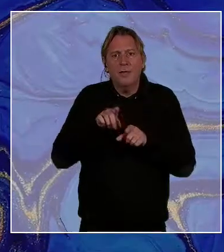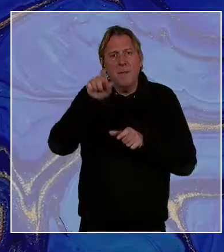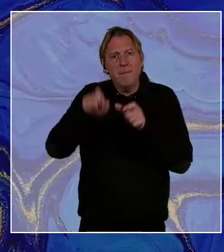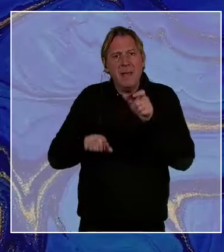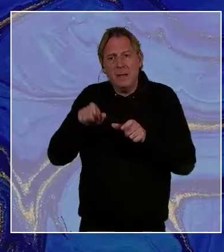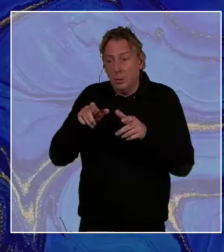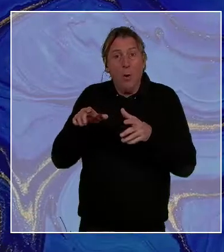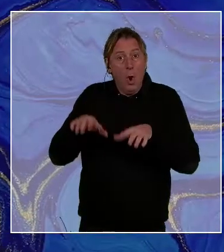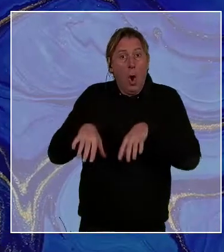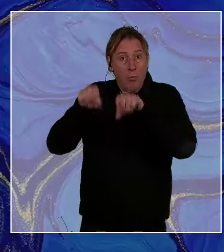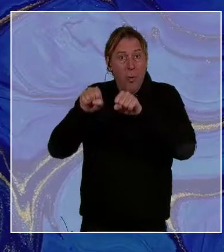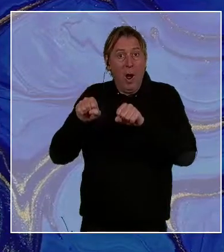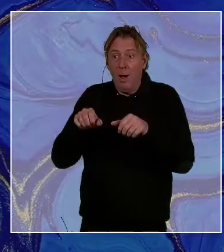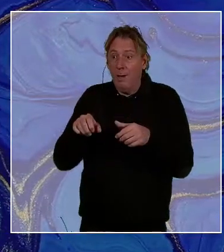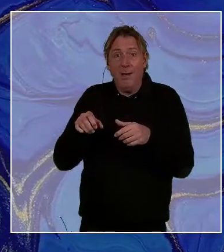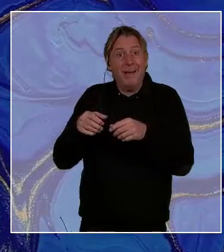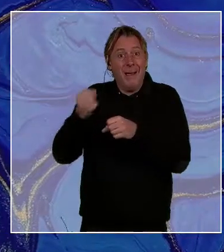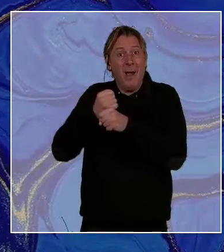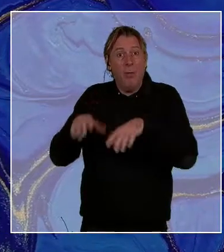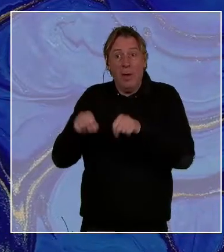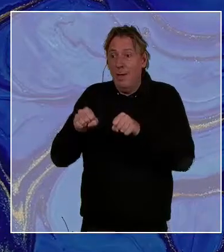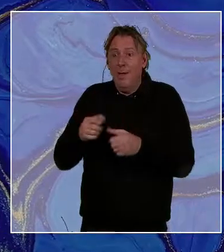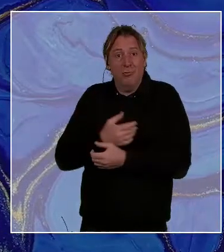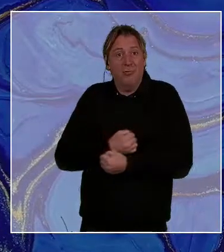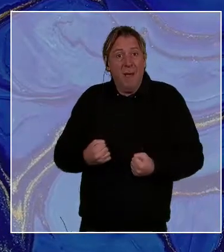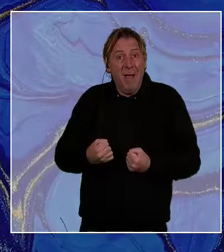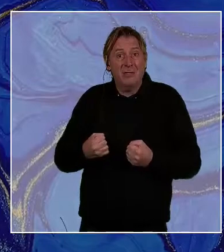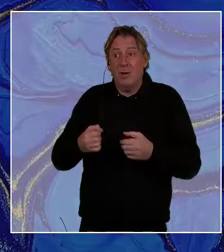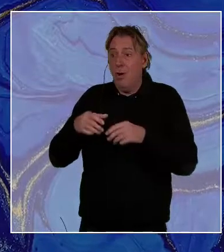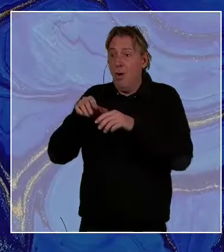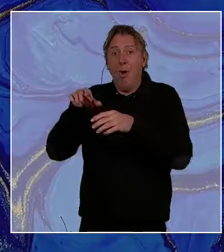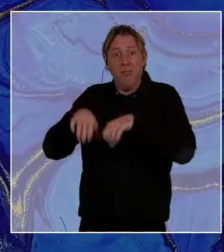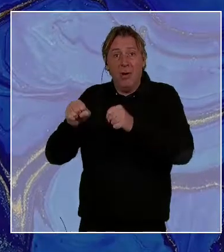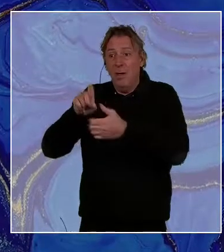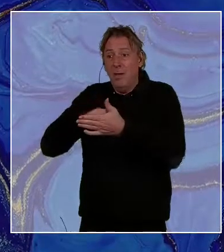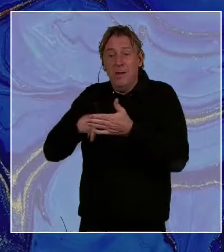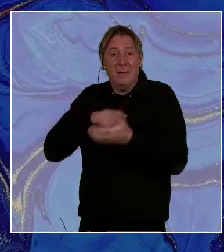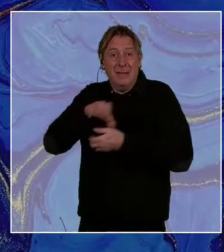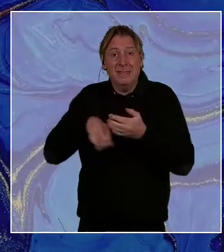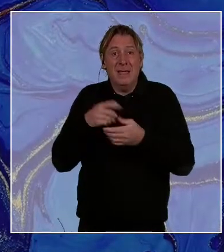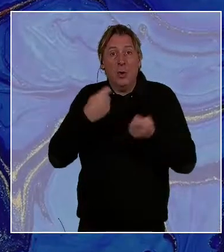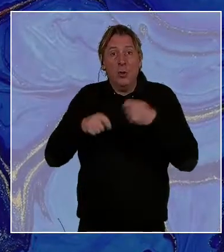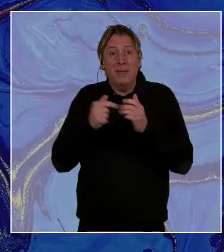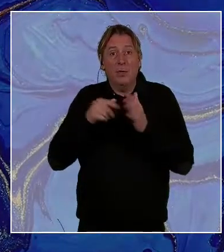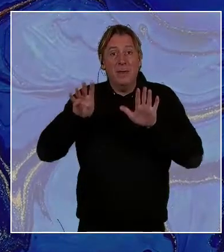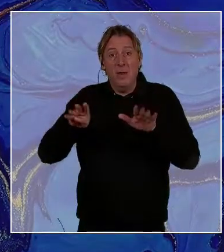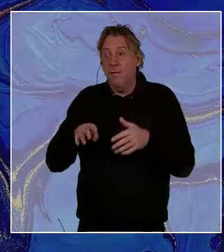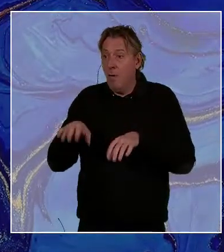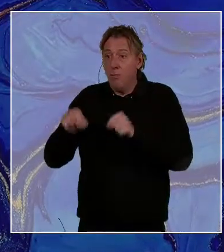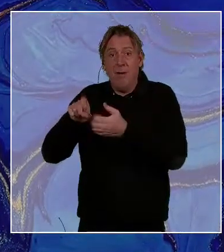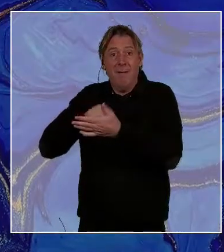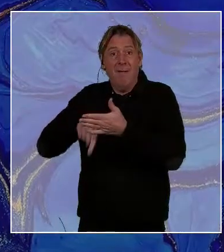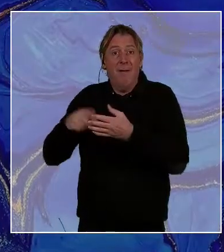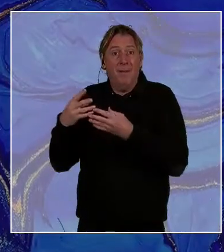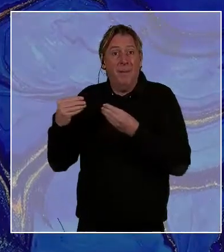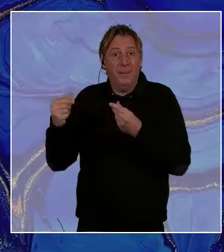nombre d'emplois parmi ceux qui avaient été créés après la crise économique de 2009. Mais si les villes et